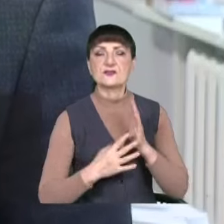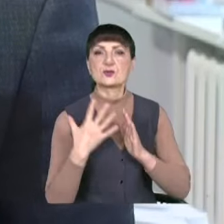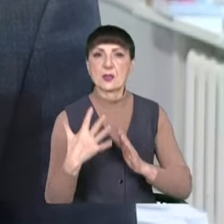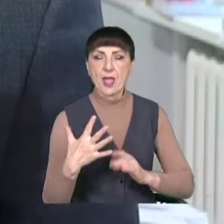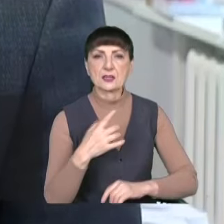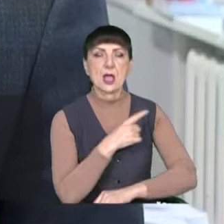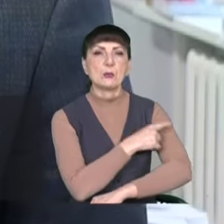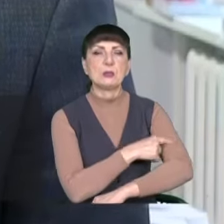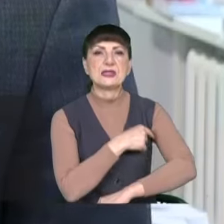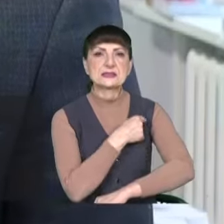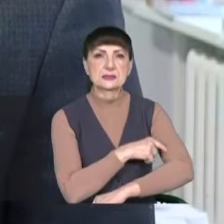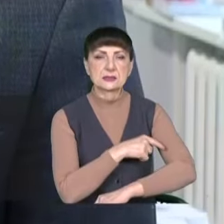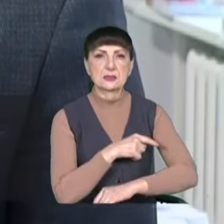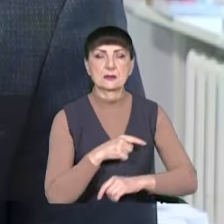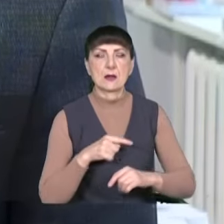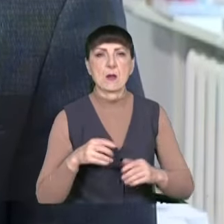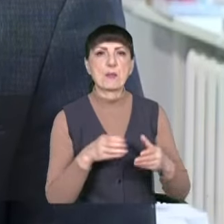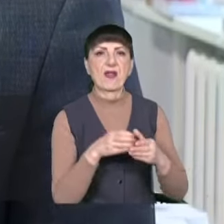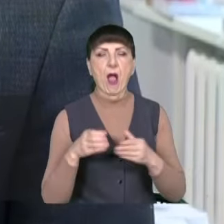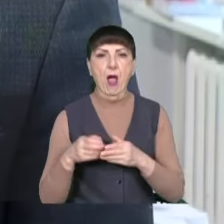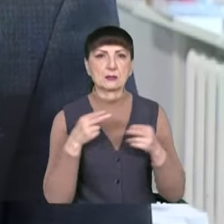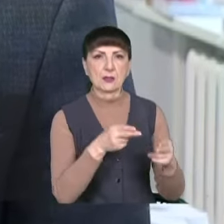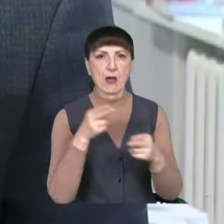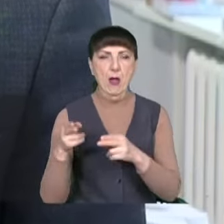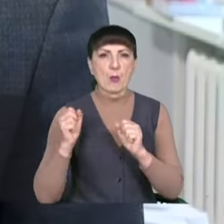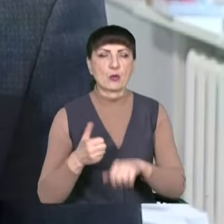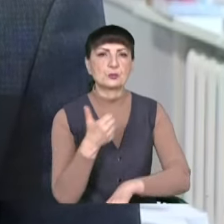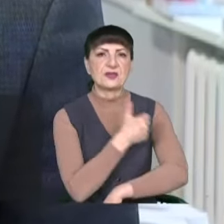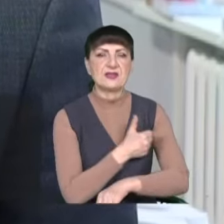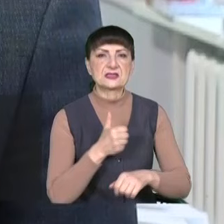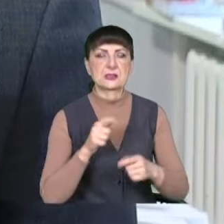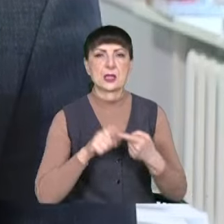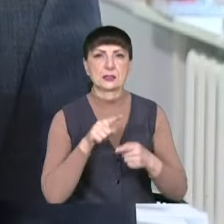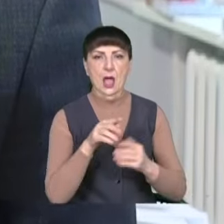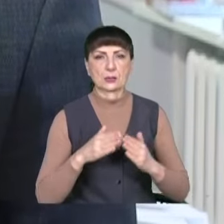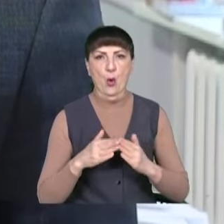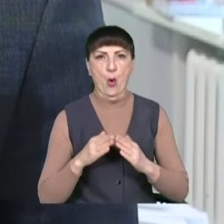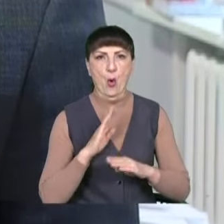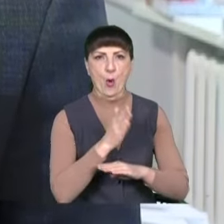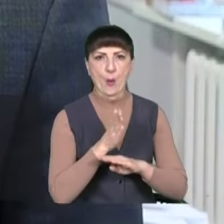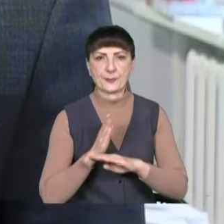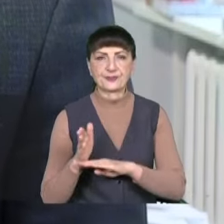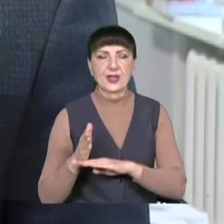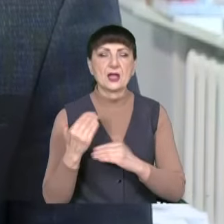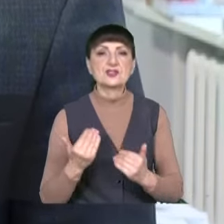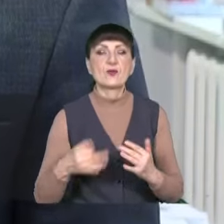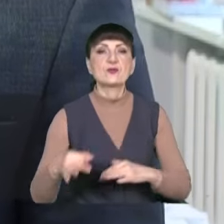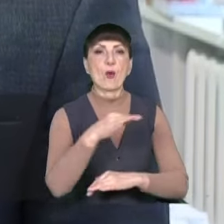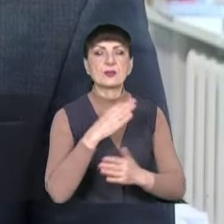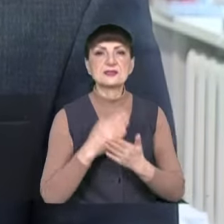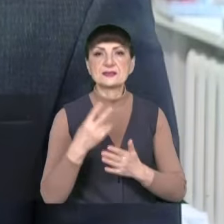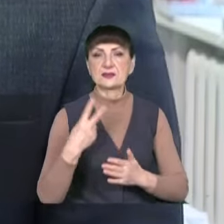медицинских бригад есть, которые выездные могут привить против кори. На сегодняшнем в области имеется